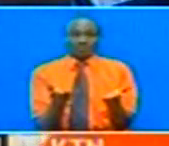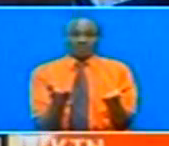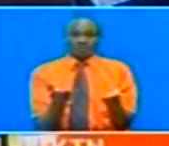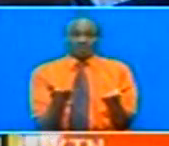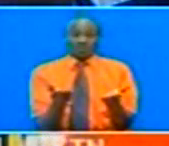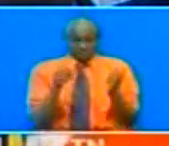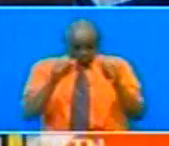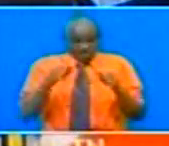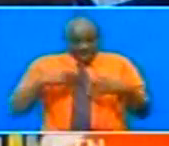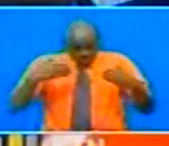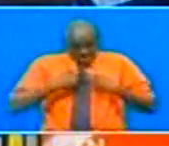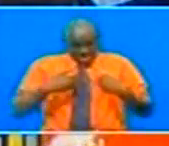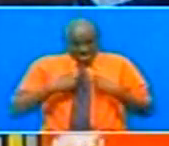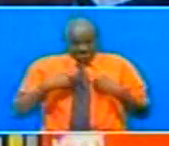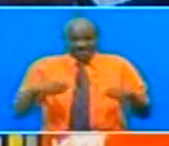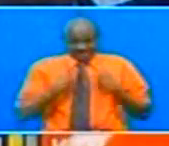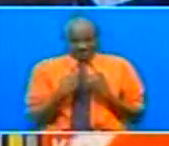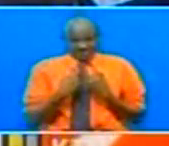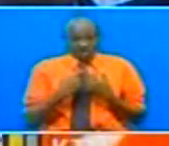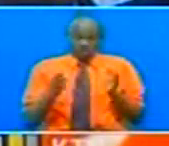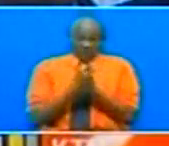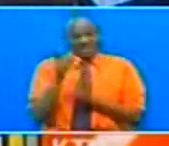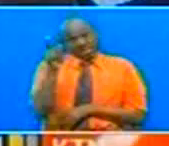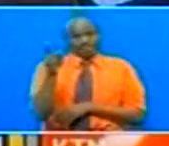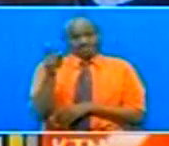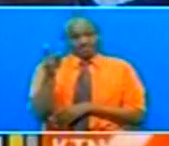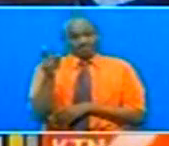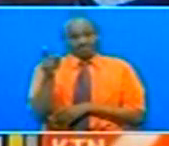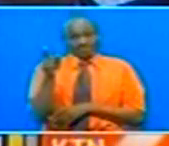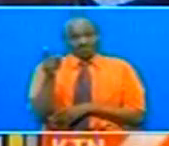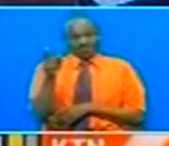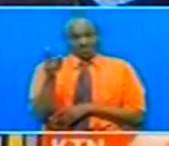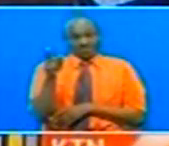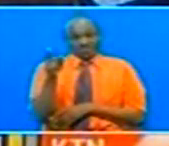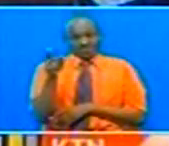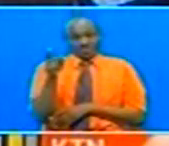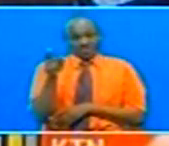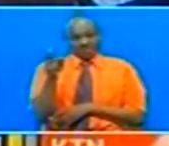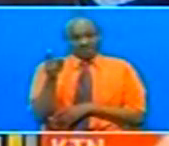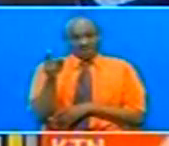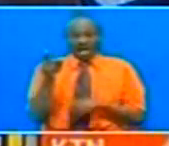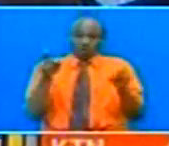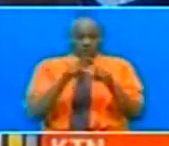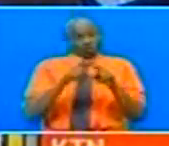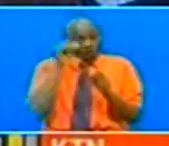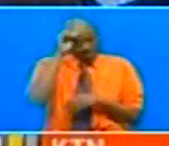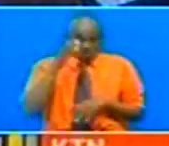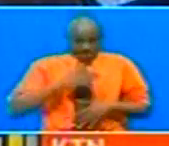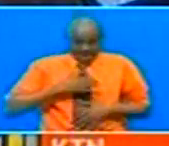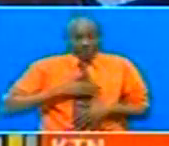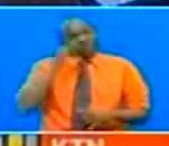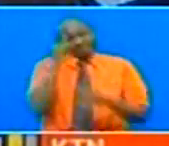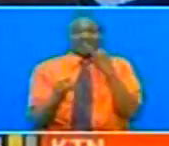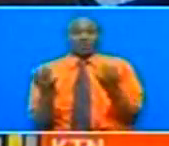Itakuwa sasa ni mimi na yeye, na ile kauli yangu ndio itakuwa